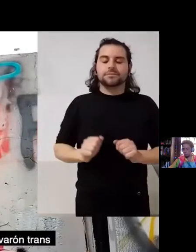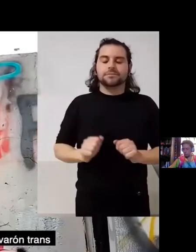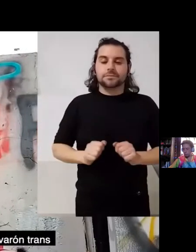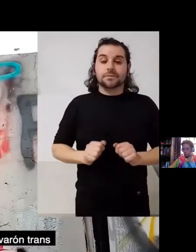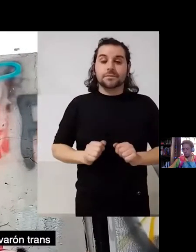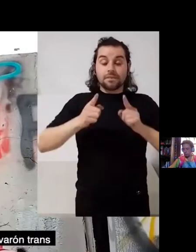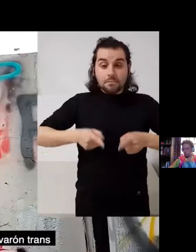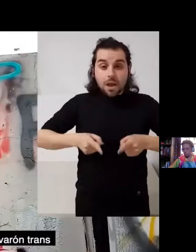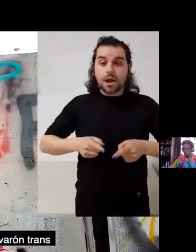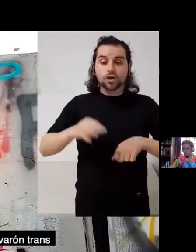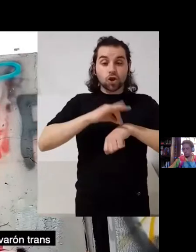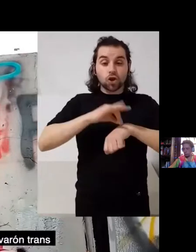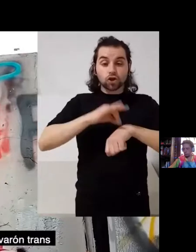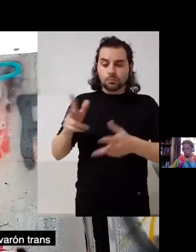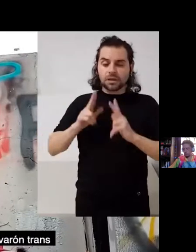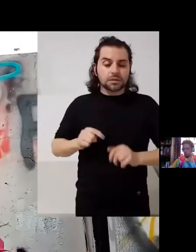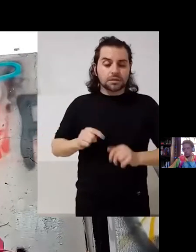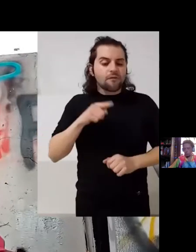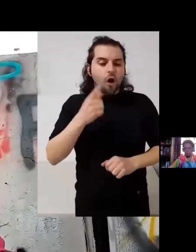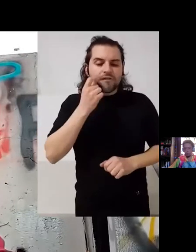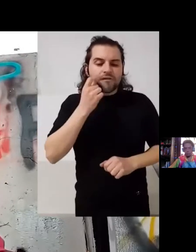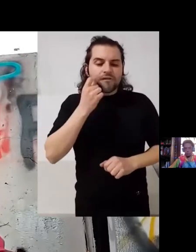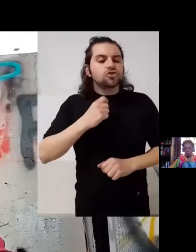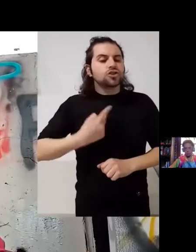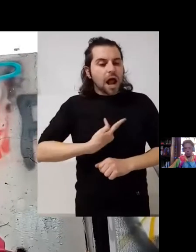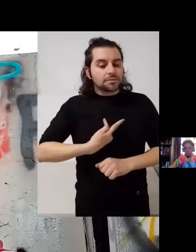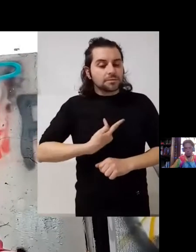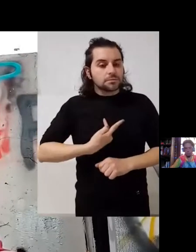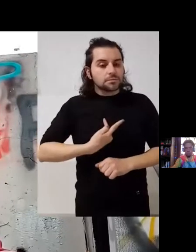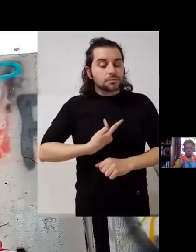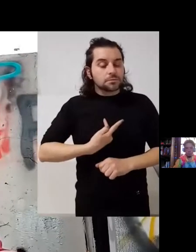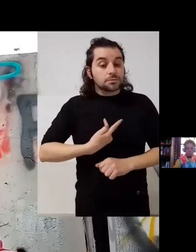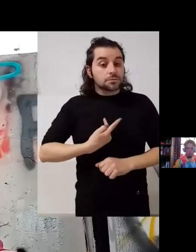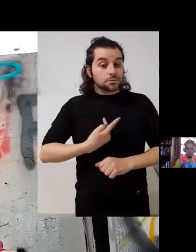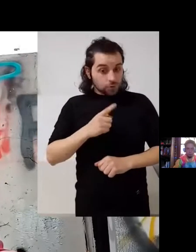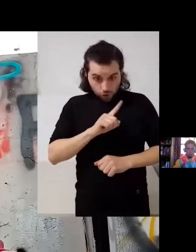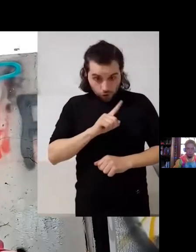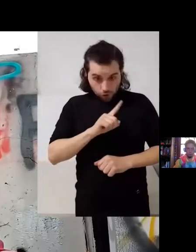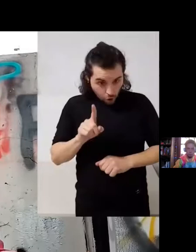la consultation médicale, je veux qu'on me réponde